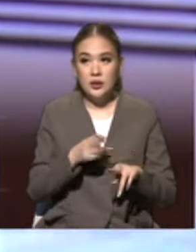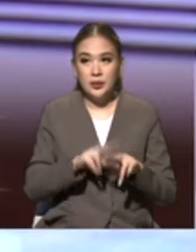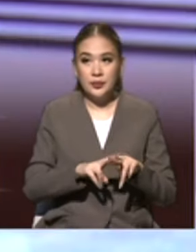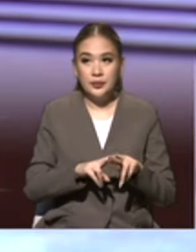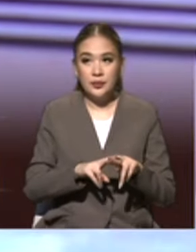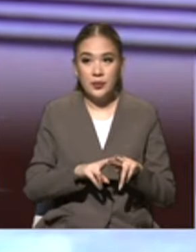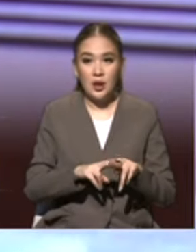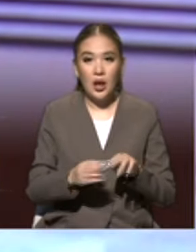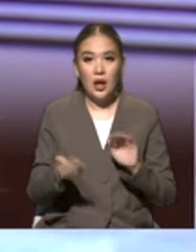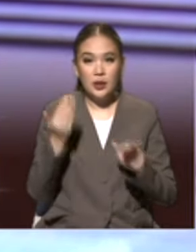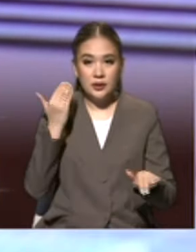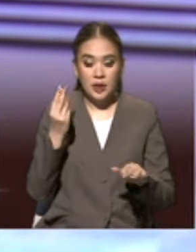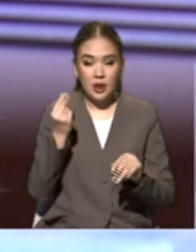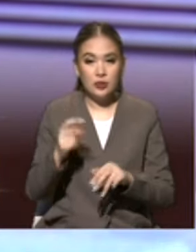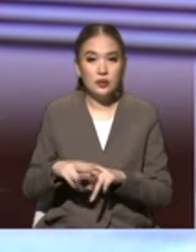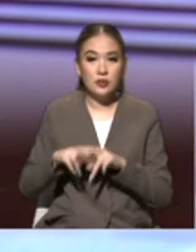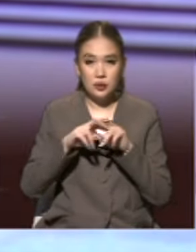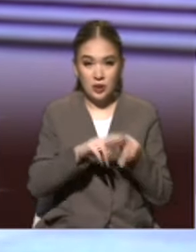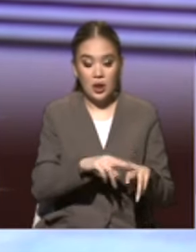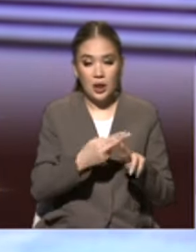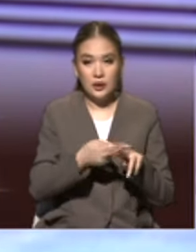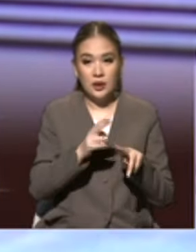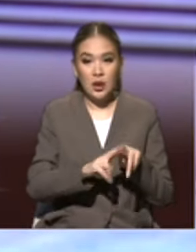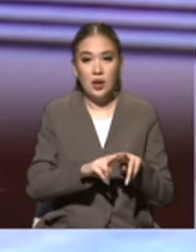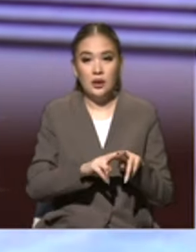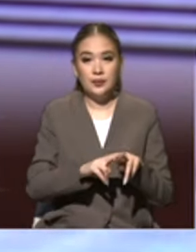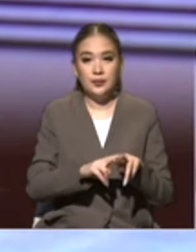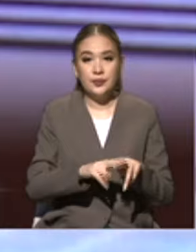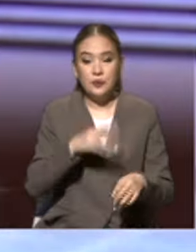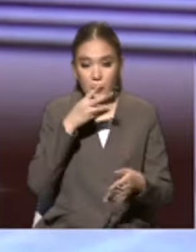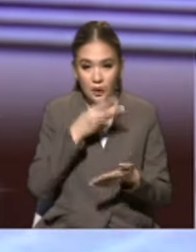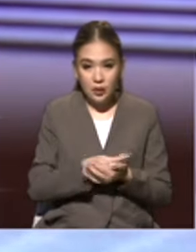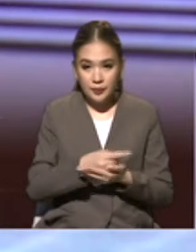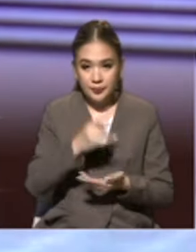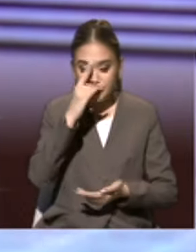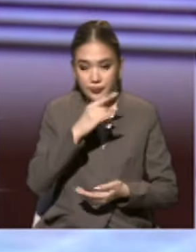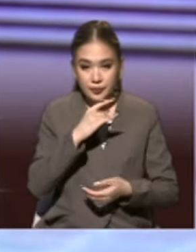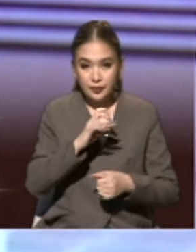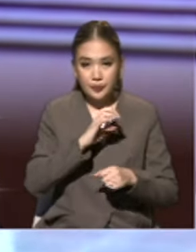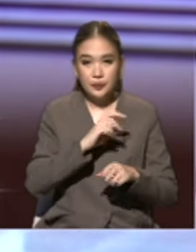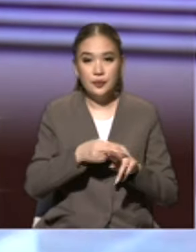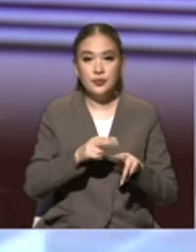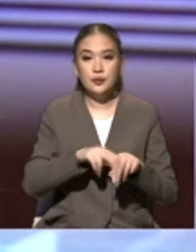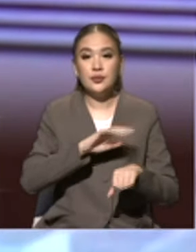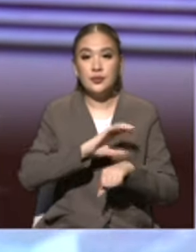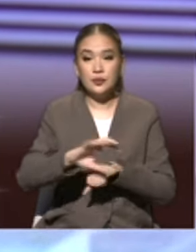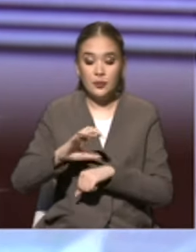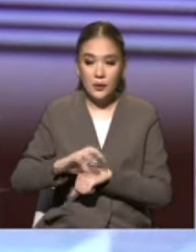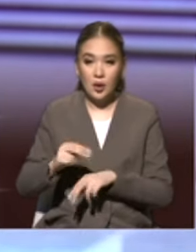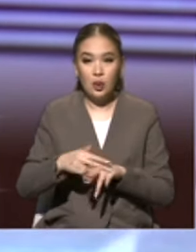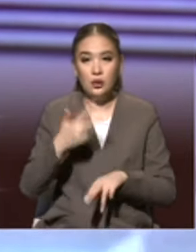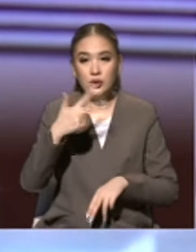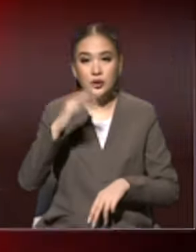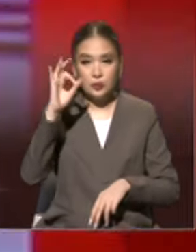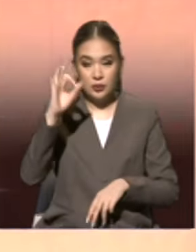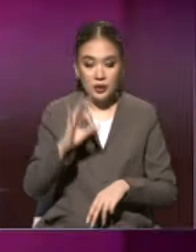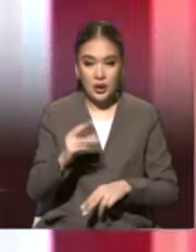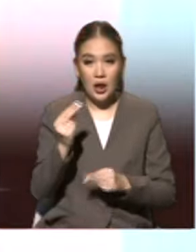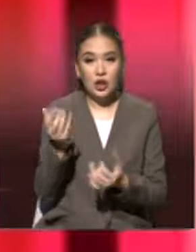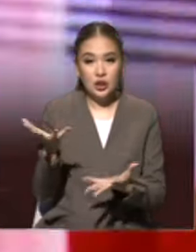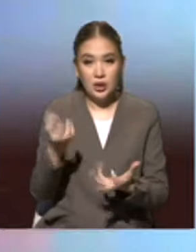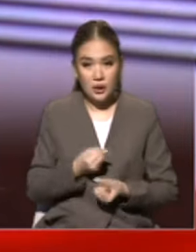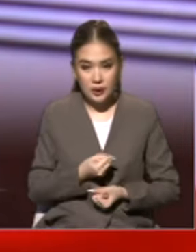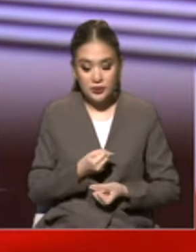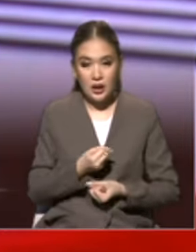алдын ала төлем шоттарына жолданады. Яғни отандық өнім берушілер келісімшарт жасағаннан кейін отыз пайыз мөлшерде ақша алады. Сонымен